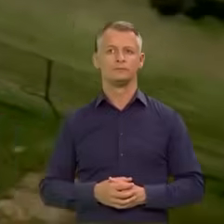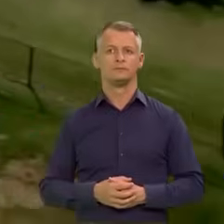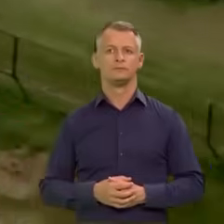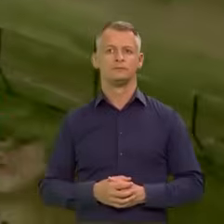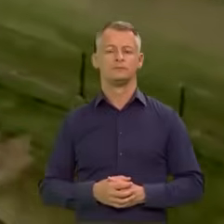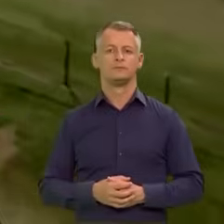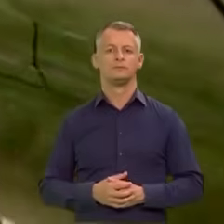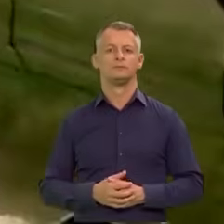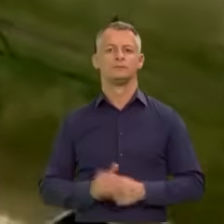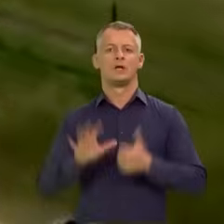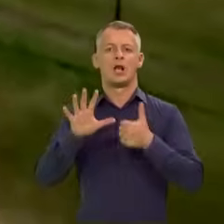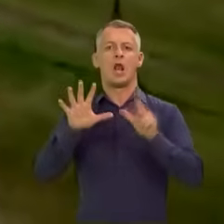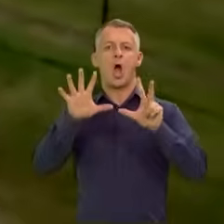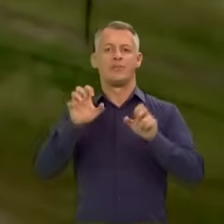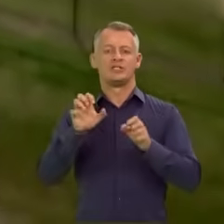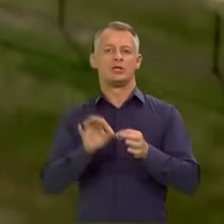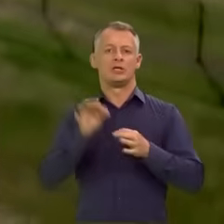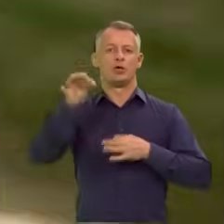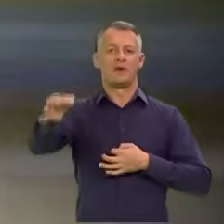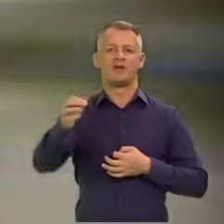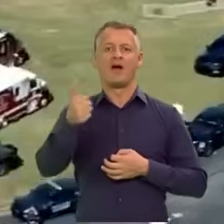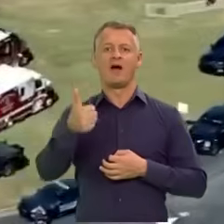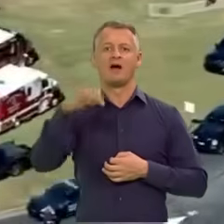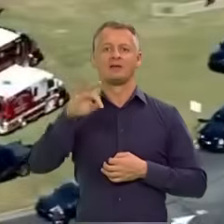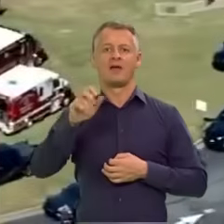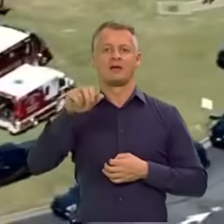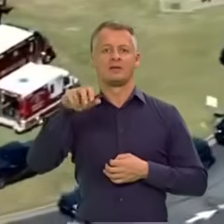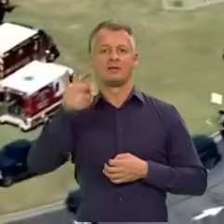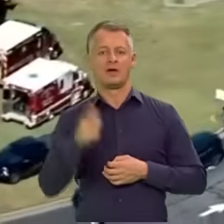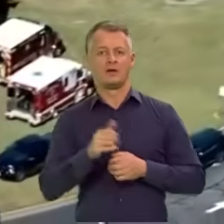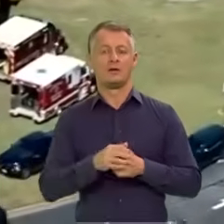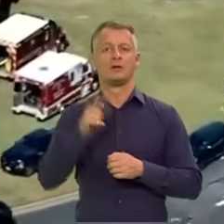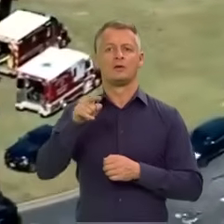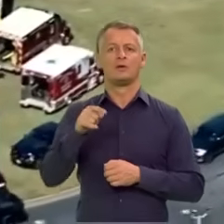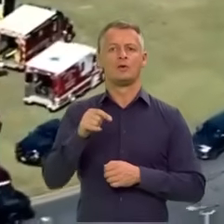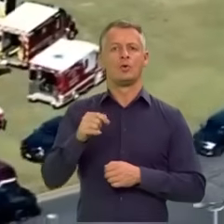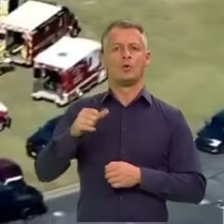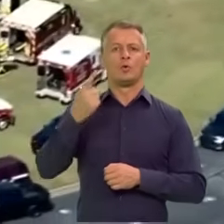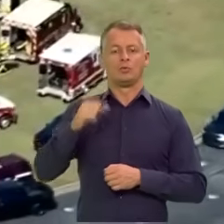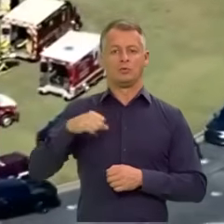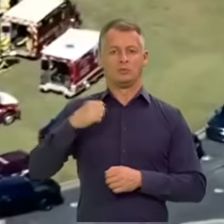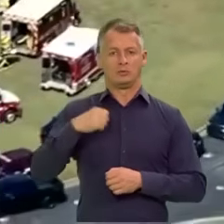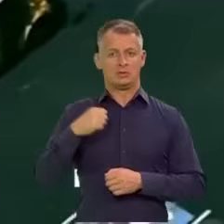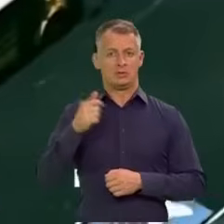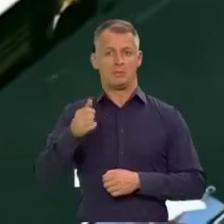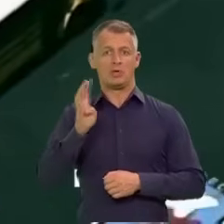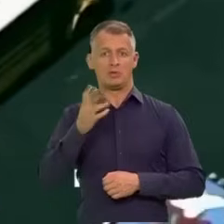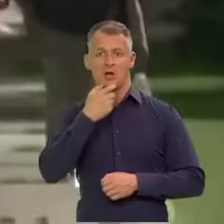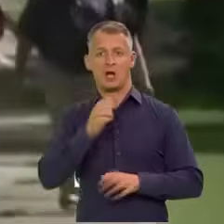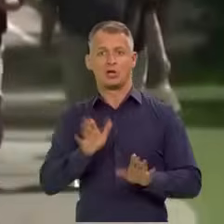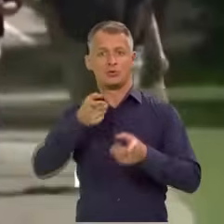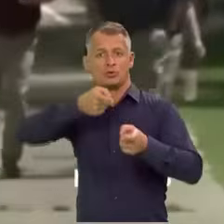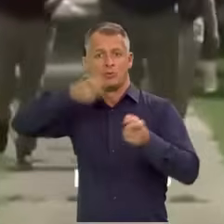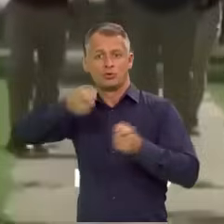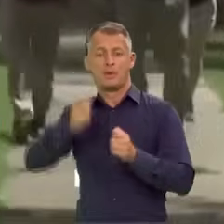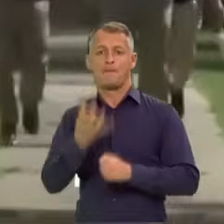La 80 de kilometri nord-est de Atlanta, în orașul Winder, un adolescent de doar 14 ani a deschis focul într-un liceu. 4 persoane au